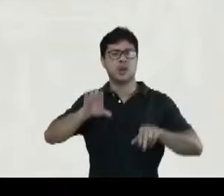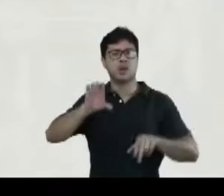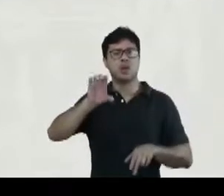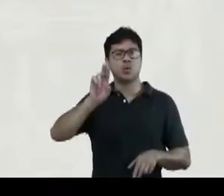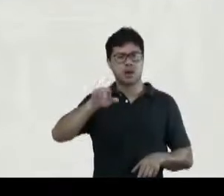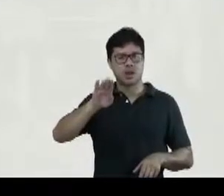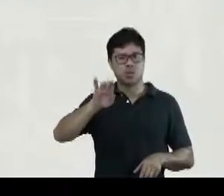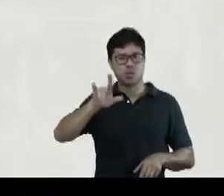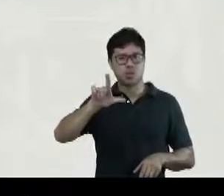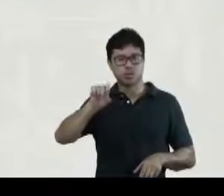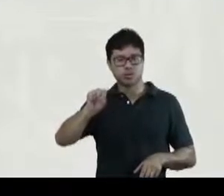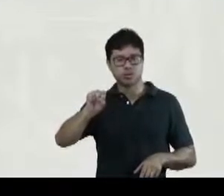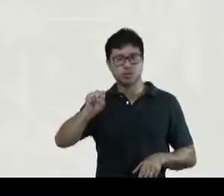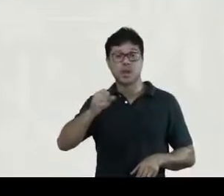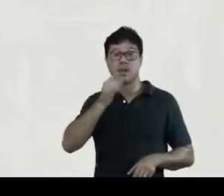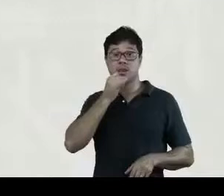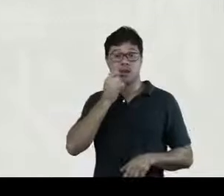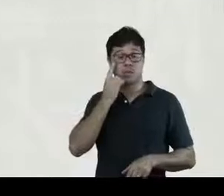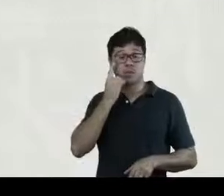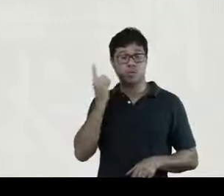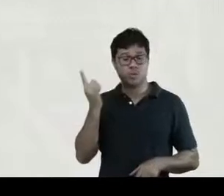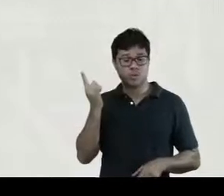exemplarspezifischer Ansatz.